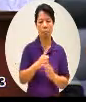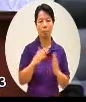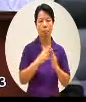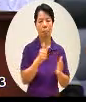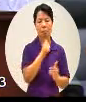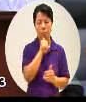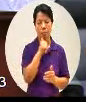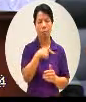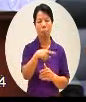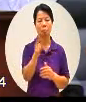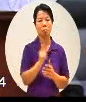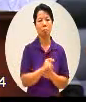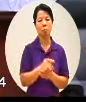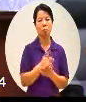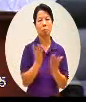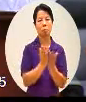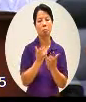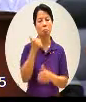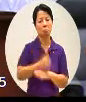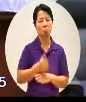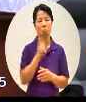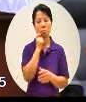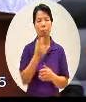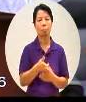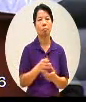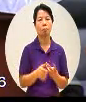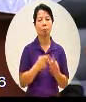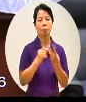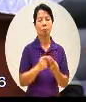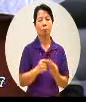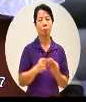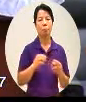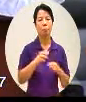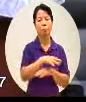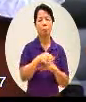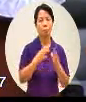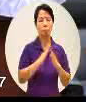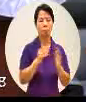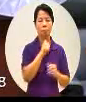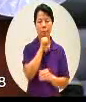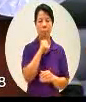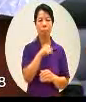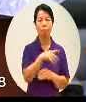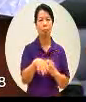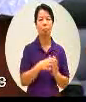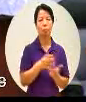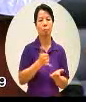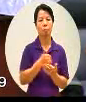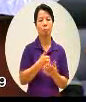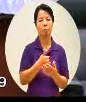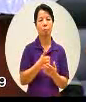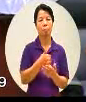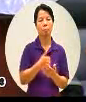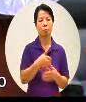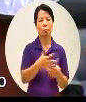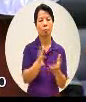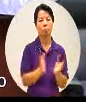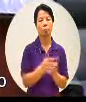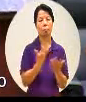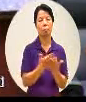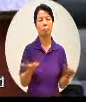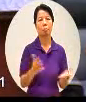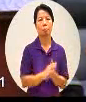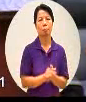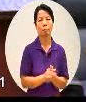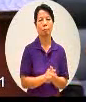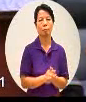的，你会做干部吗？啊，像这环境较歹，有诶无诶？这囡仔弱势诶，要安怎？哦，啊，